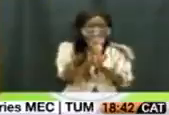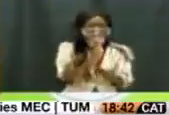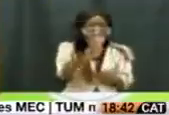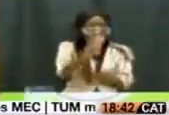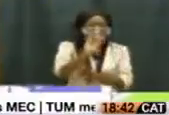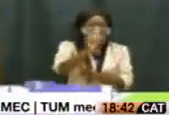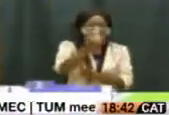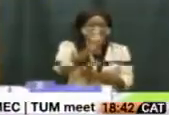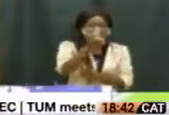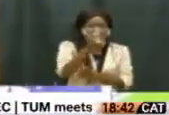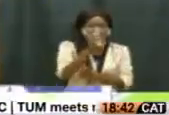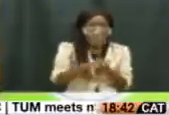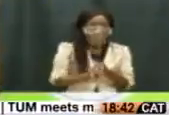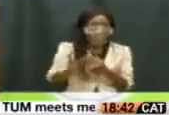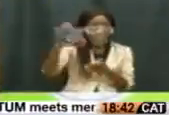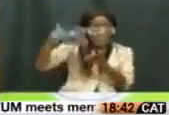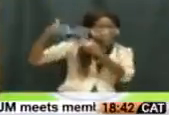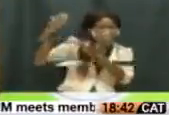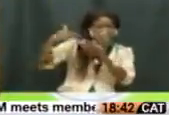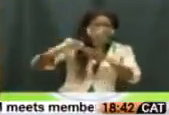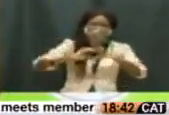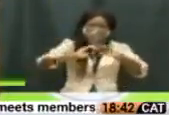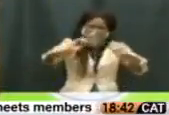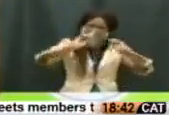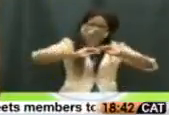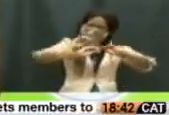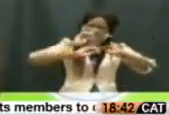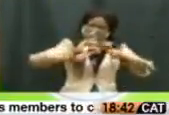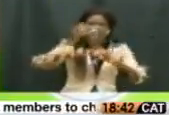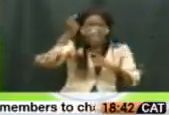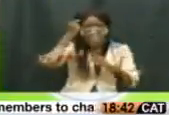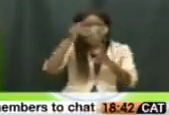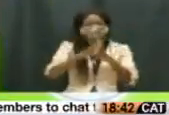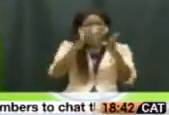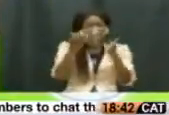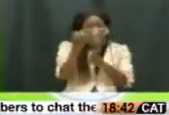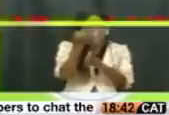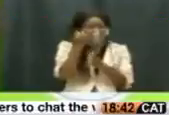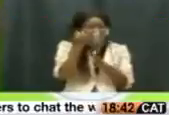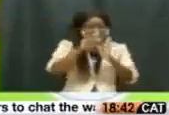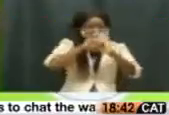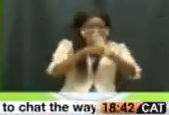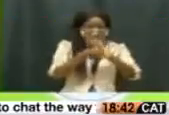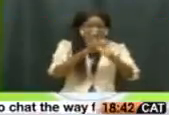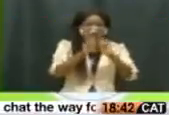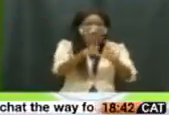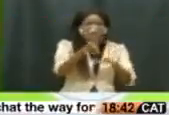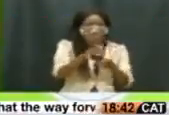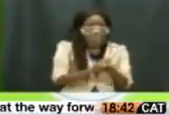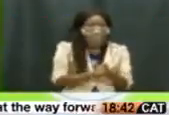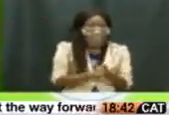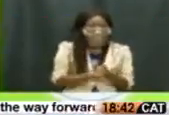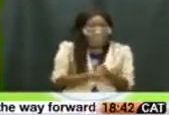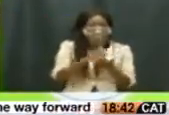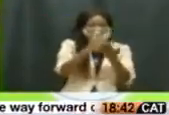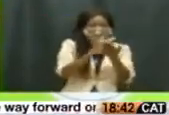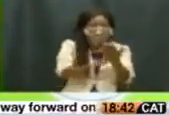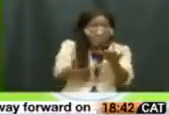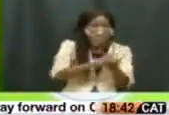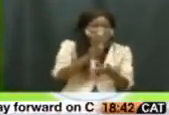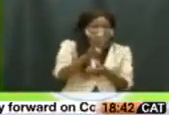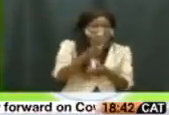COVID tikuona ndithu apart from kuti ma programs amene ife tukulipira koma